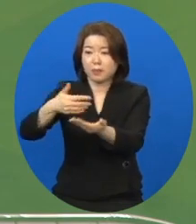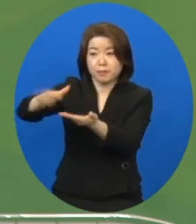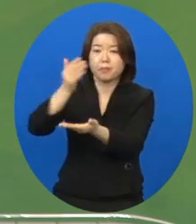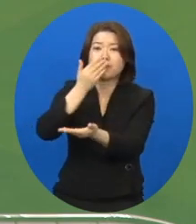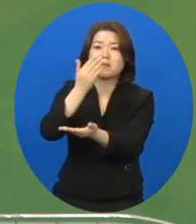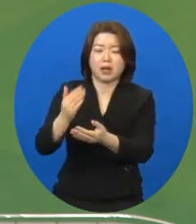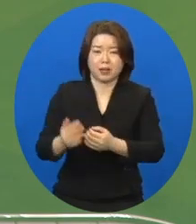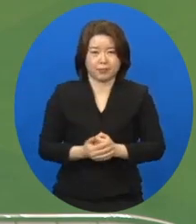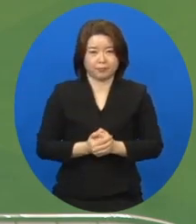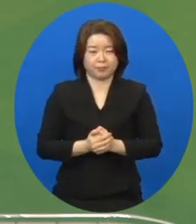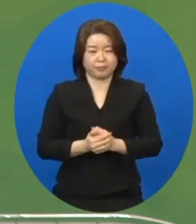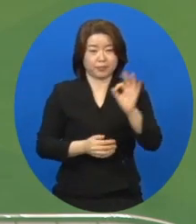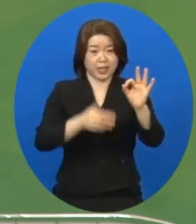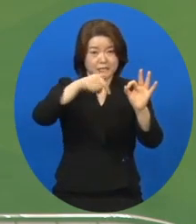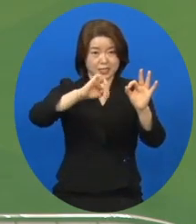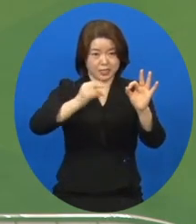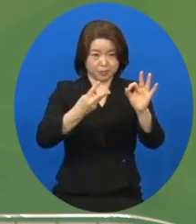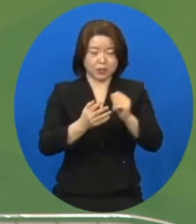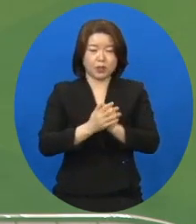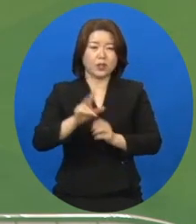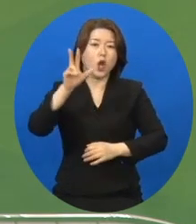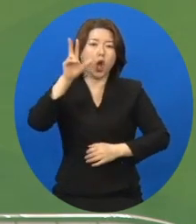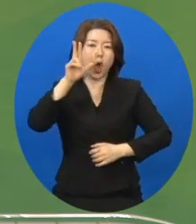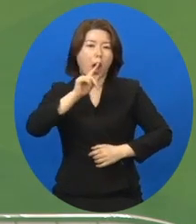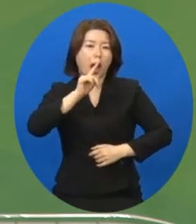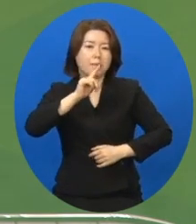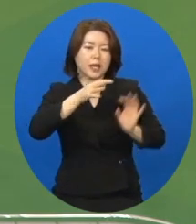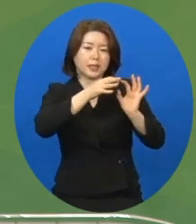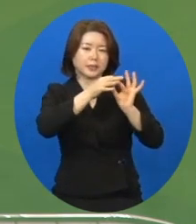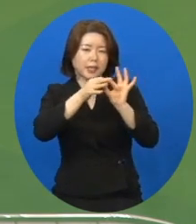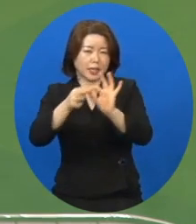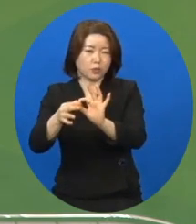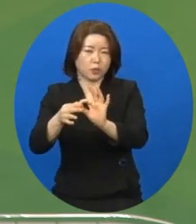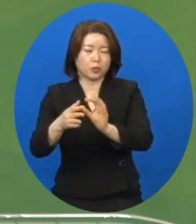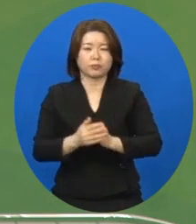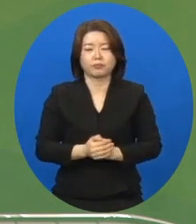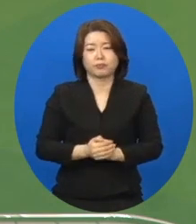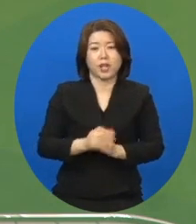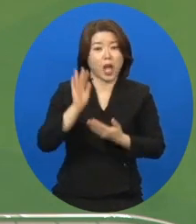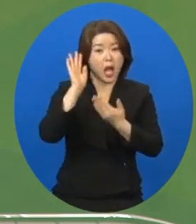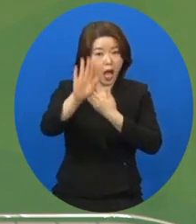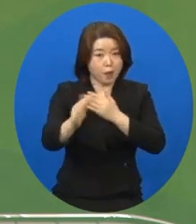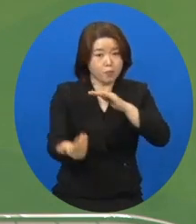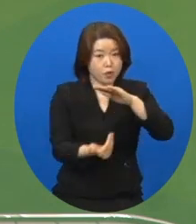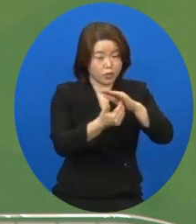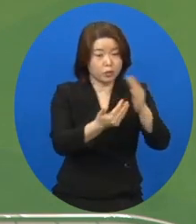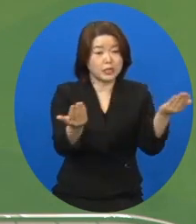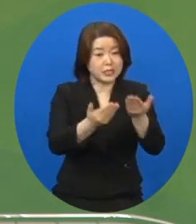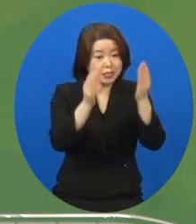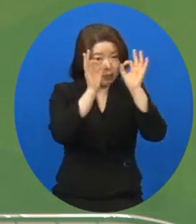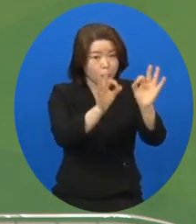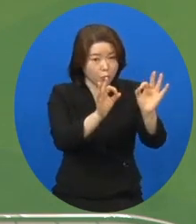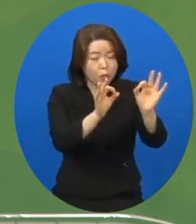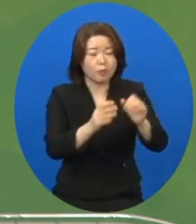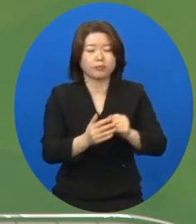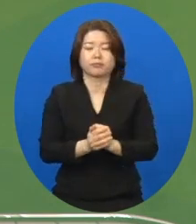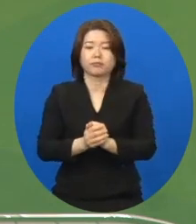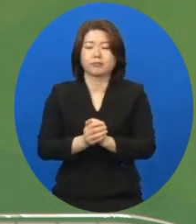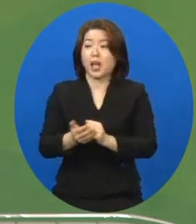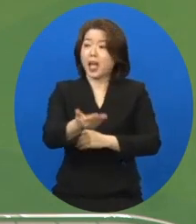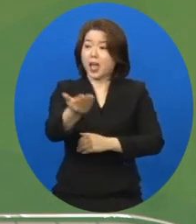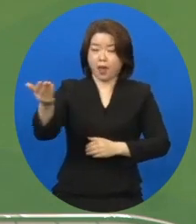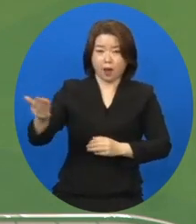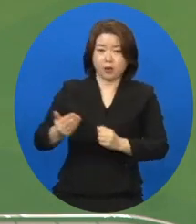이렇게 말씀했습니다. 여호수아가 말을 계속하였다. 이제 이루어질 이 일을 보고